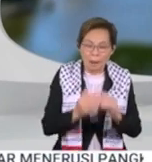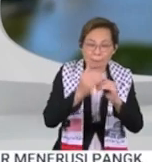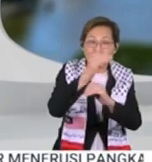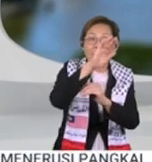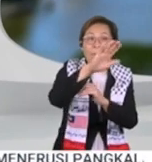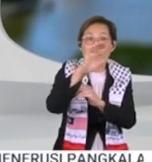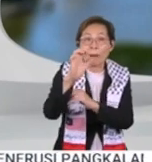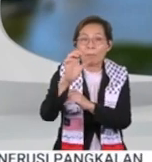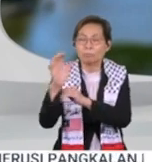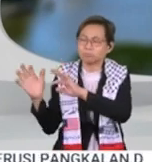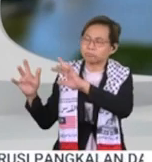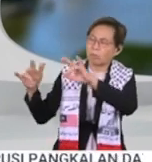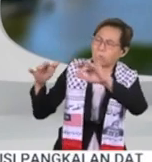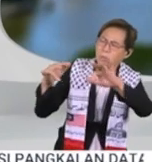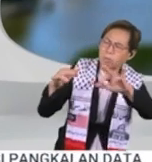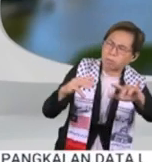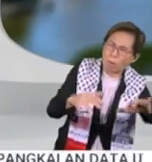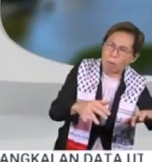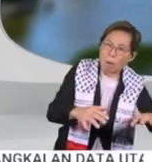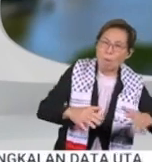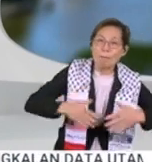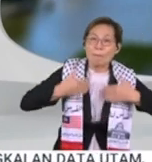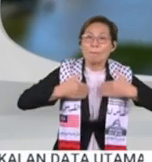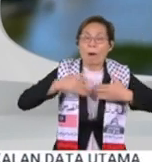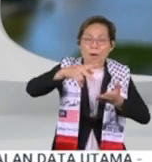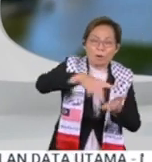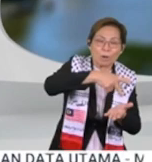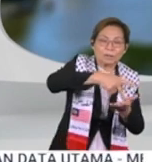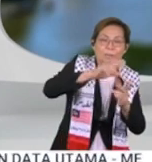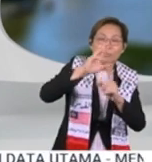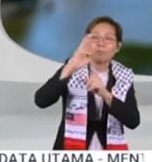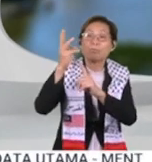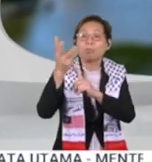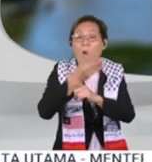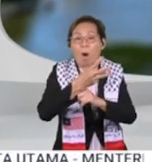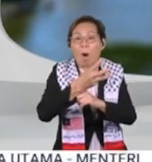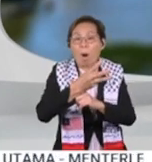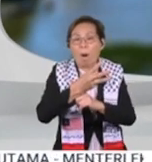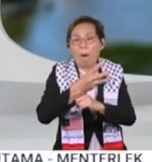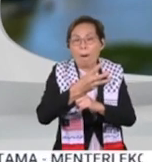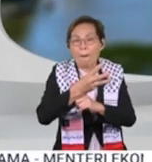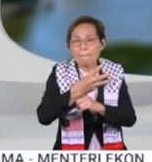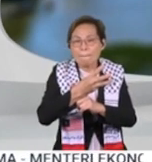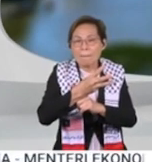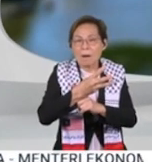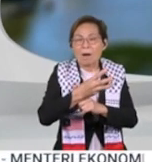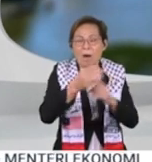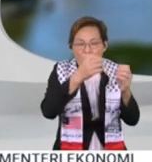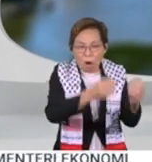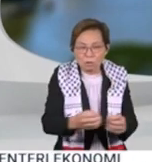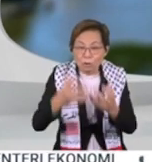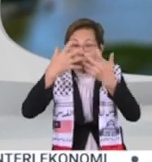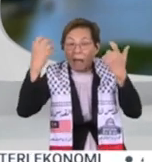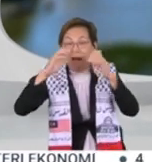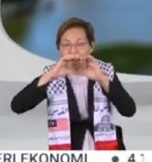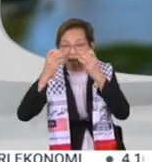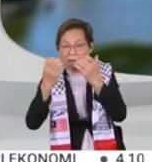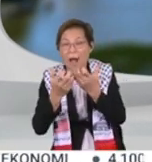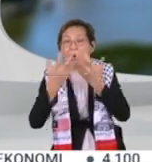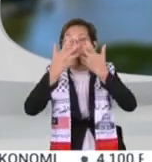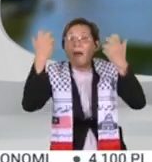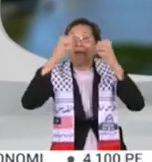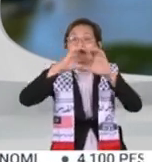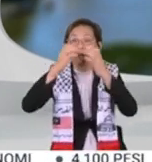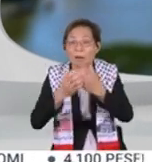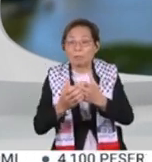Lebih 500 pengunjung hadir memeriahkan konsert amal Reminiscence of Roses anjuran The Lions Club of Kuching One Earth